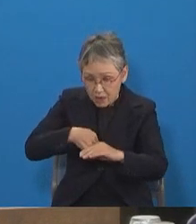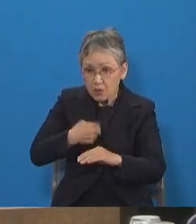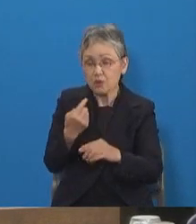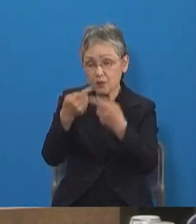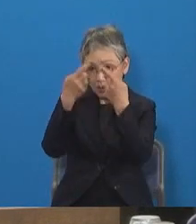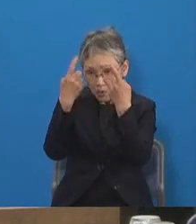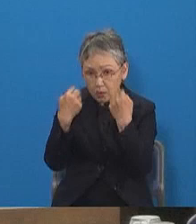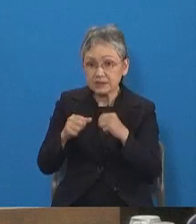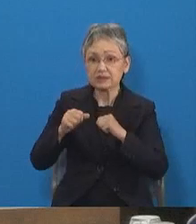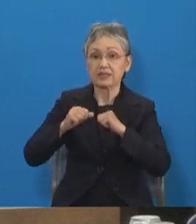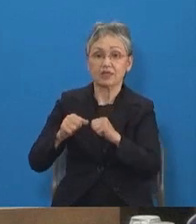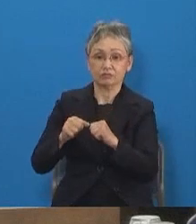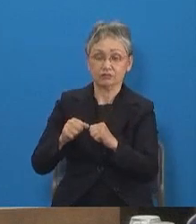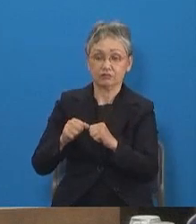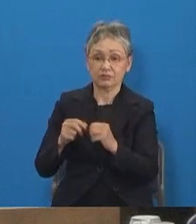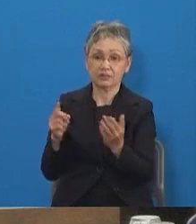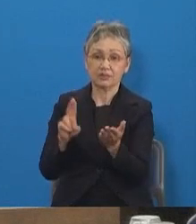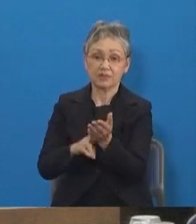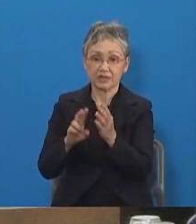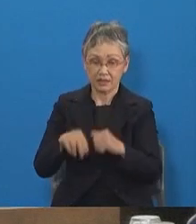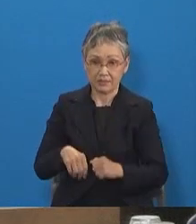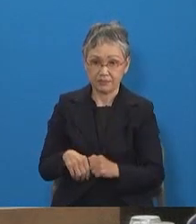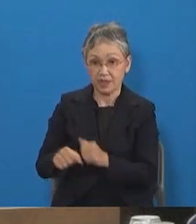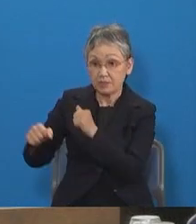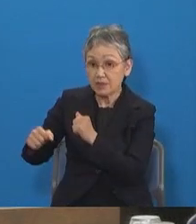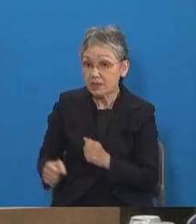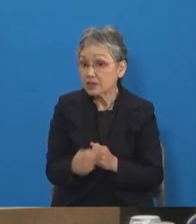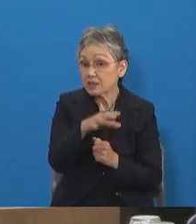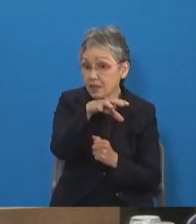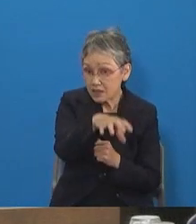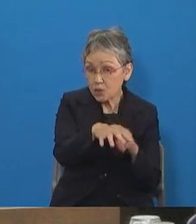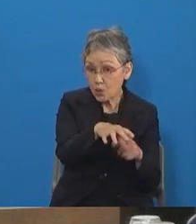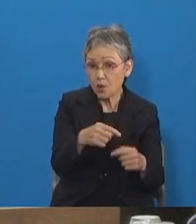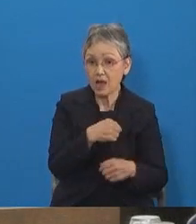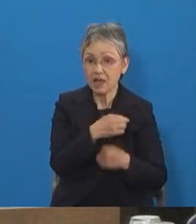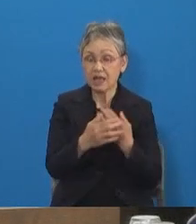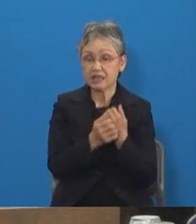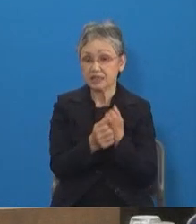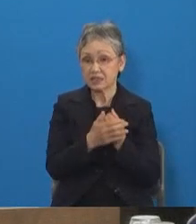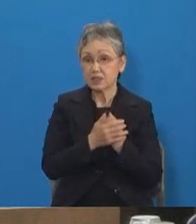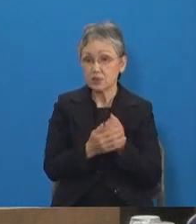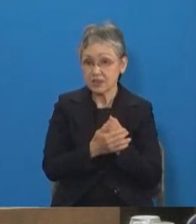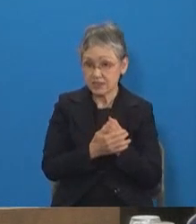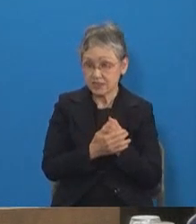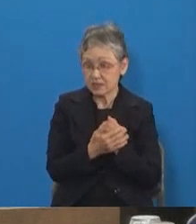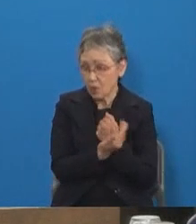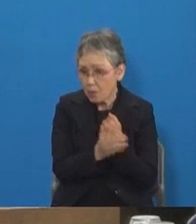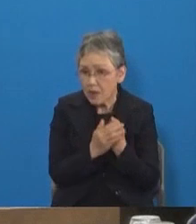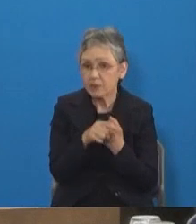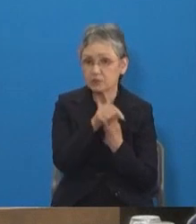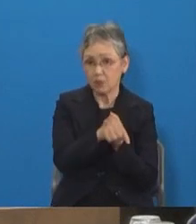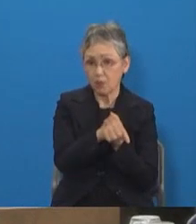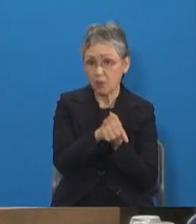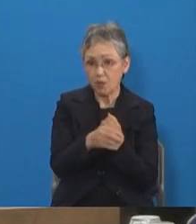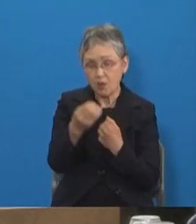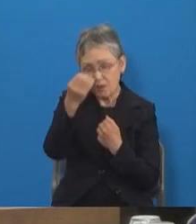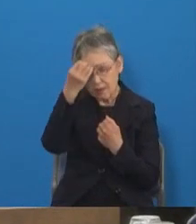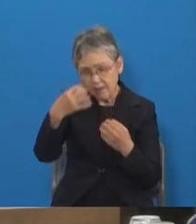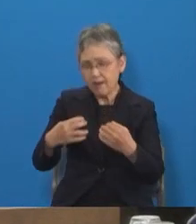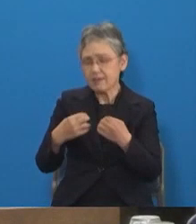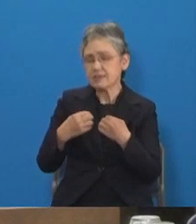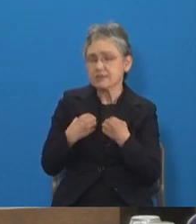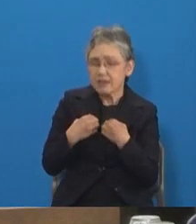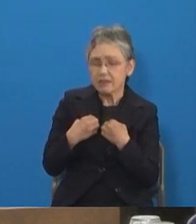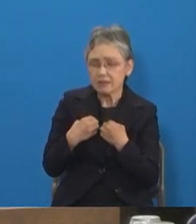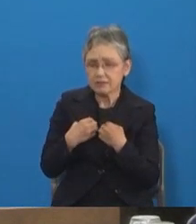かし、避難所等は命を守る場所であり、まだ感染への懸念を根強く感じておられる方が、感染対策を理由